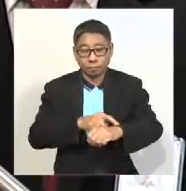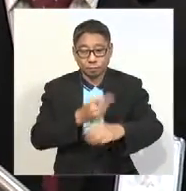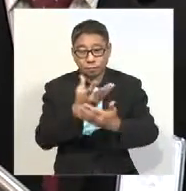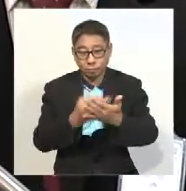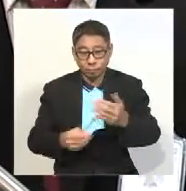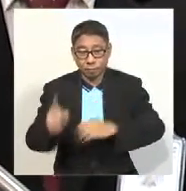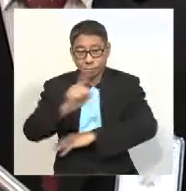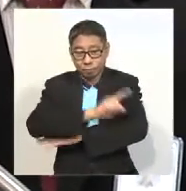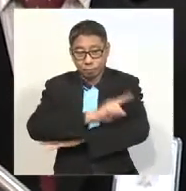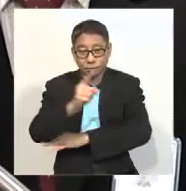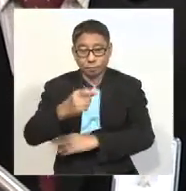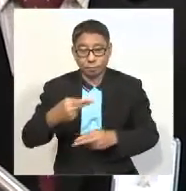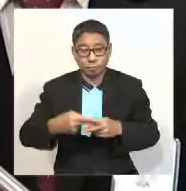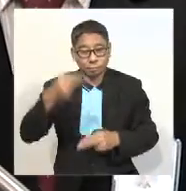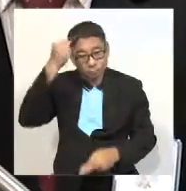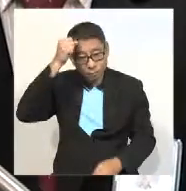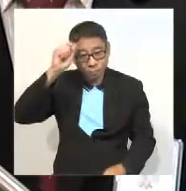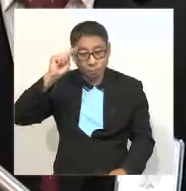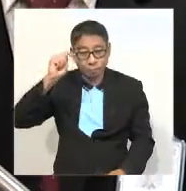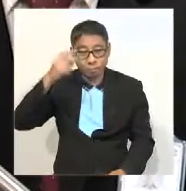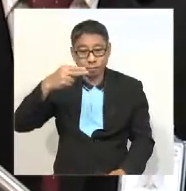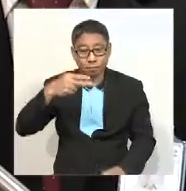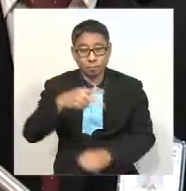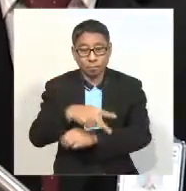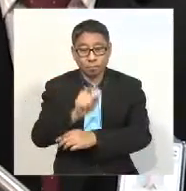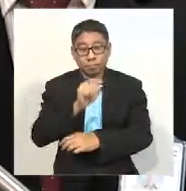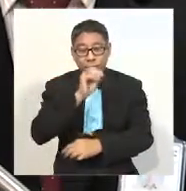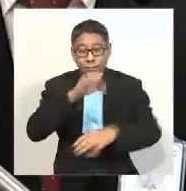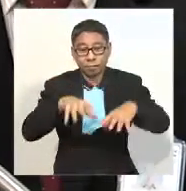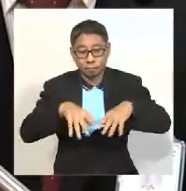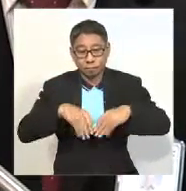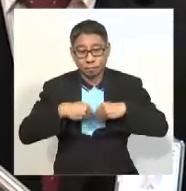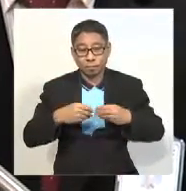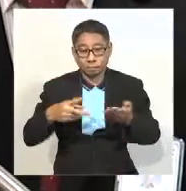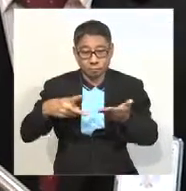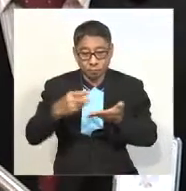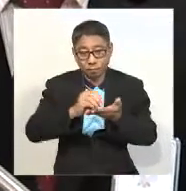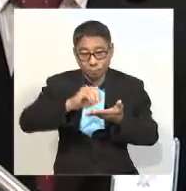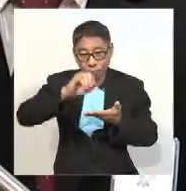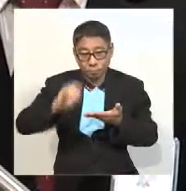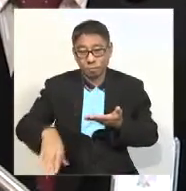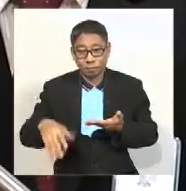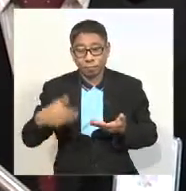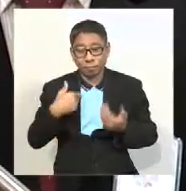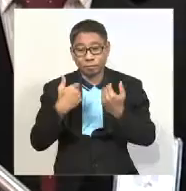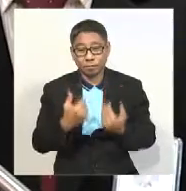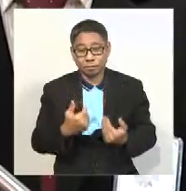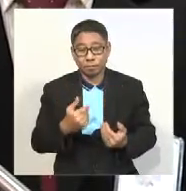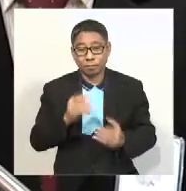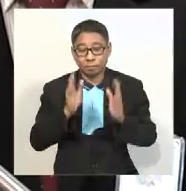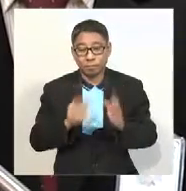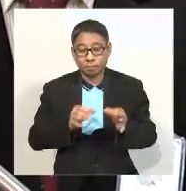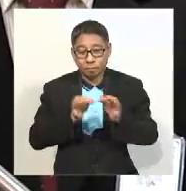พียงวันเดียวนายสุทินคลังแสงประธานวิปฝ่ายค้านก็ยอมรับนะคะว่าอาจจะต้องมีการตัดเนื้อหาบางส่วนออกไปแต่ยังค